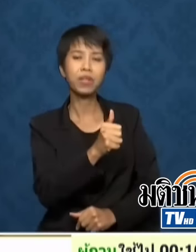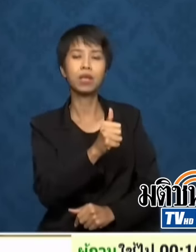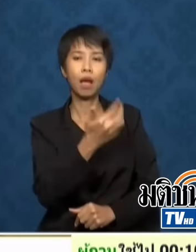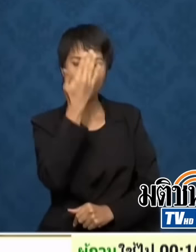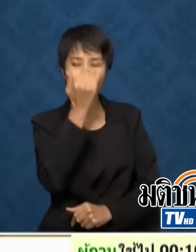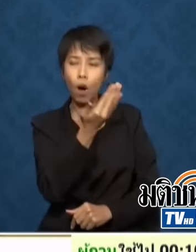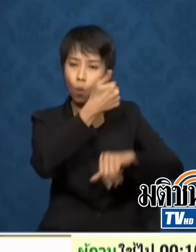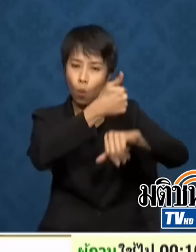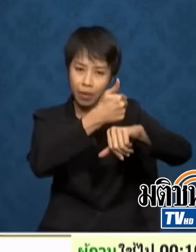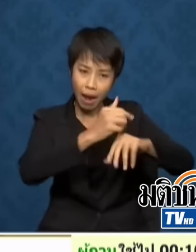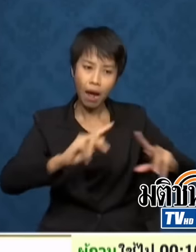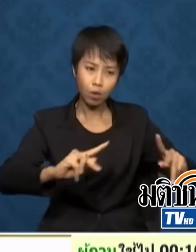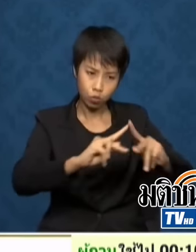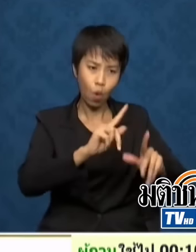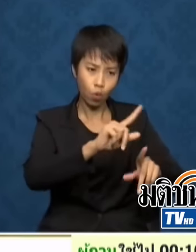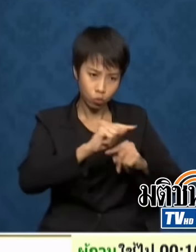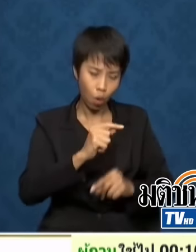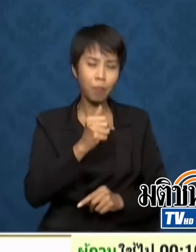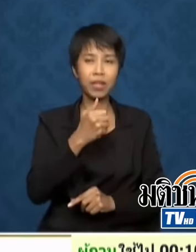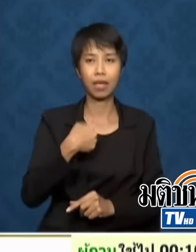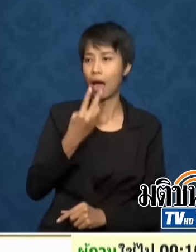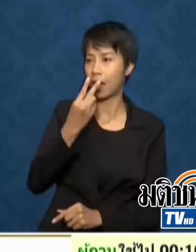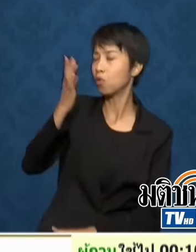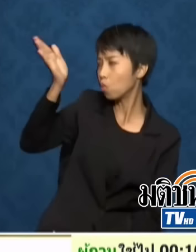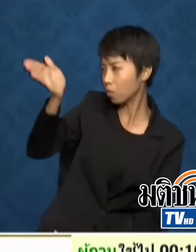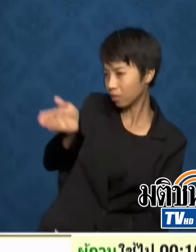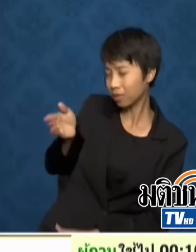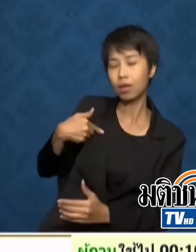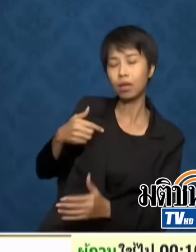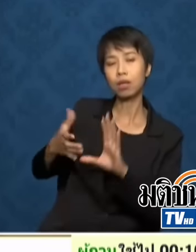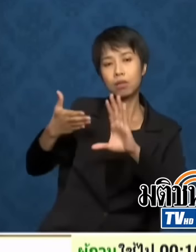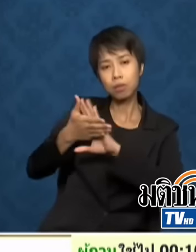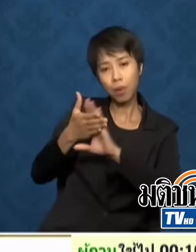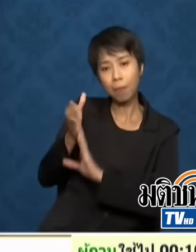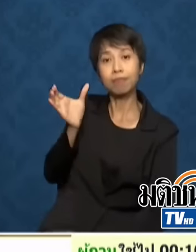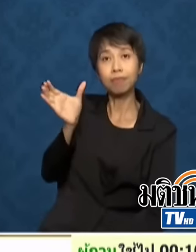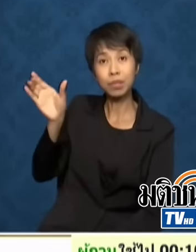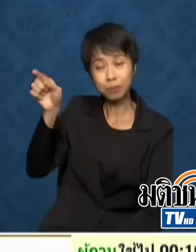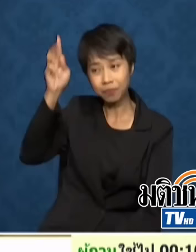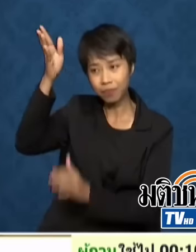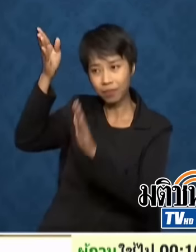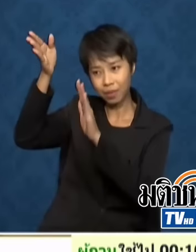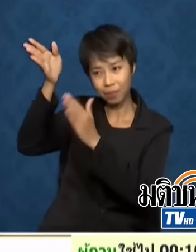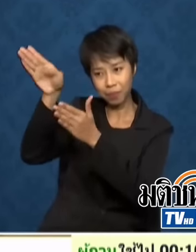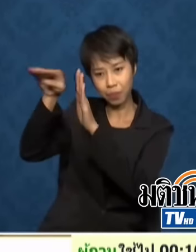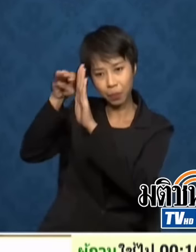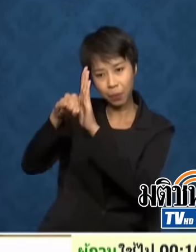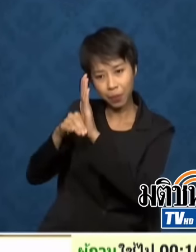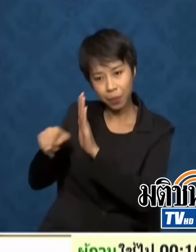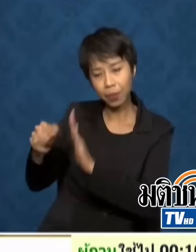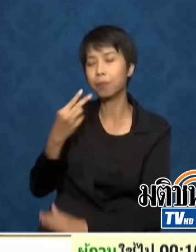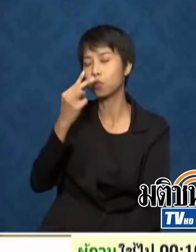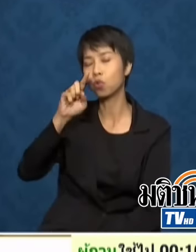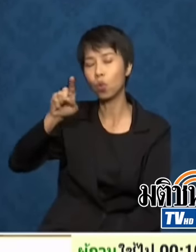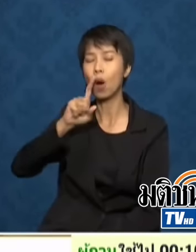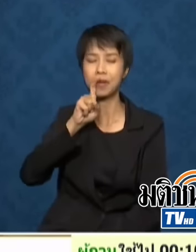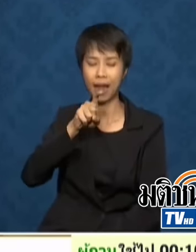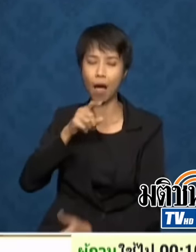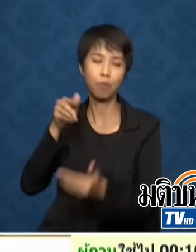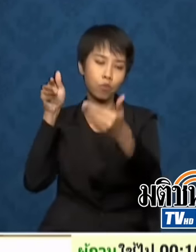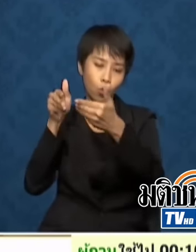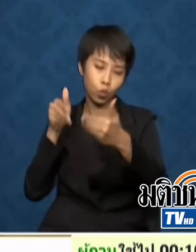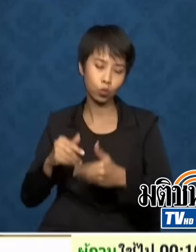ได้ครับอย่างน้อยให้ท่านได้เห็นว่าต้องตอบอะไรตามสไลด์เราต่างได้ประโยชน์และสังคมได้ประโยชน์ขอความกรุณาท่านประธานด้วยนะครับตามข้อ9จริงๆ